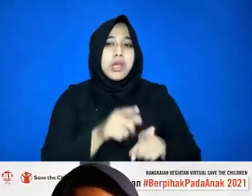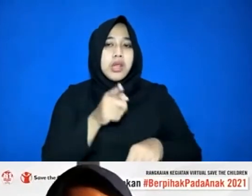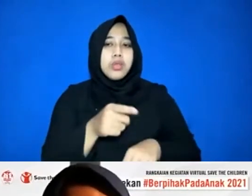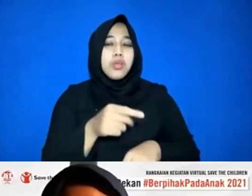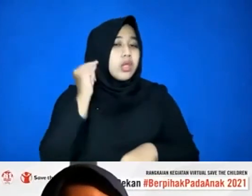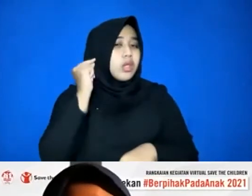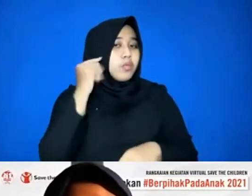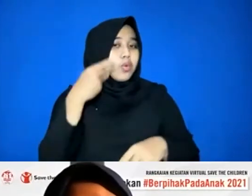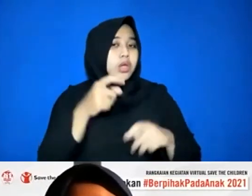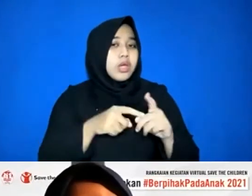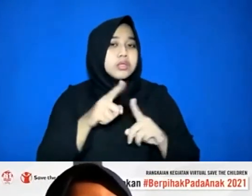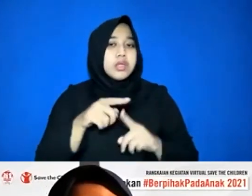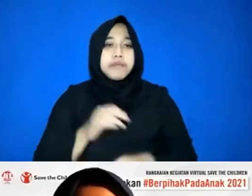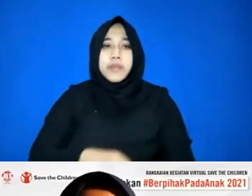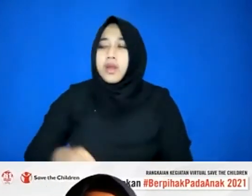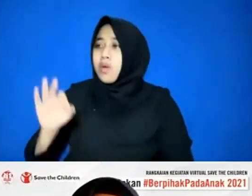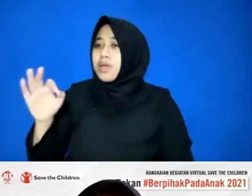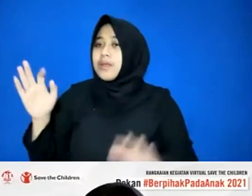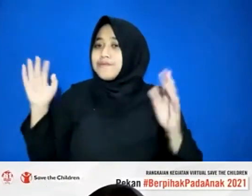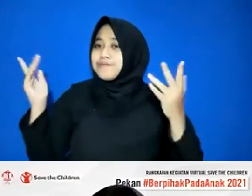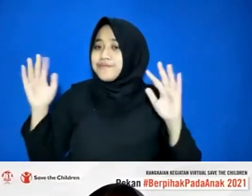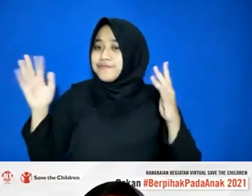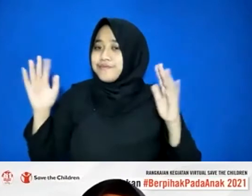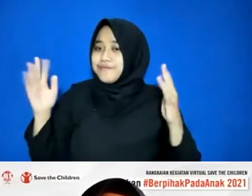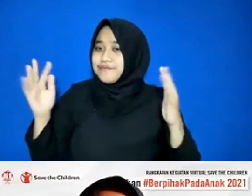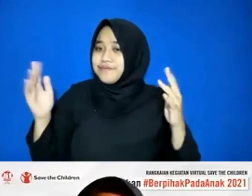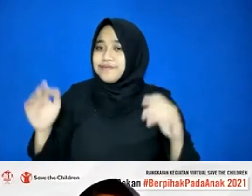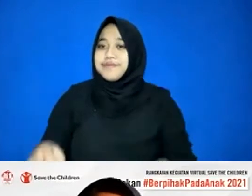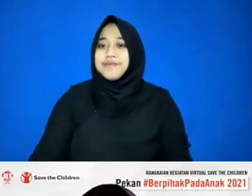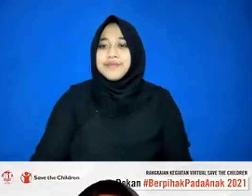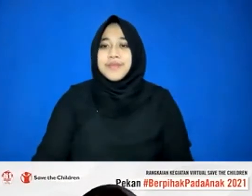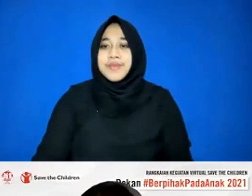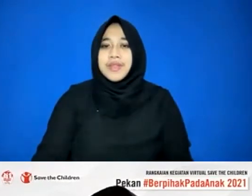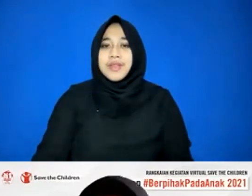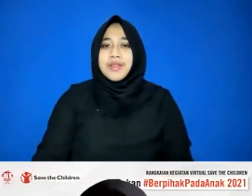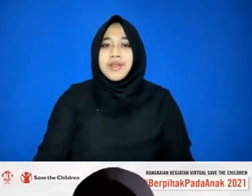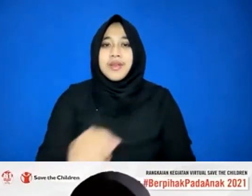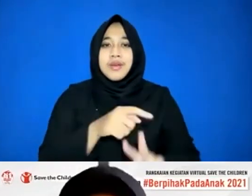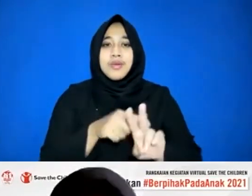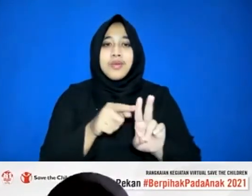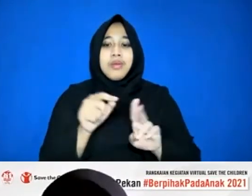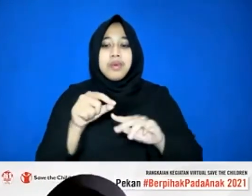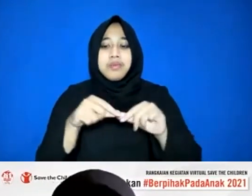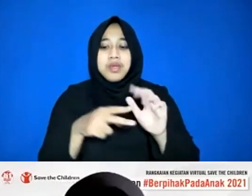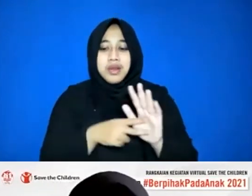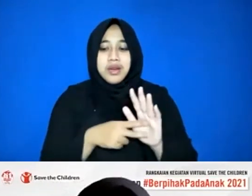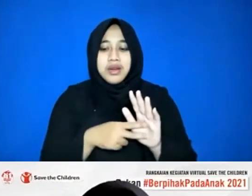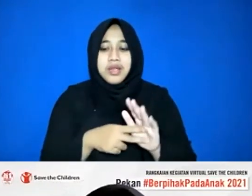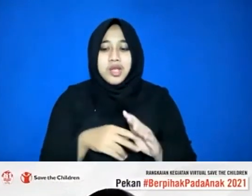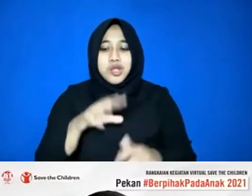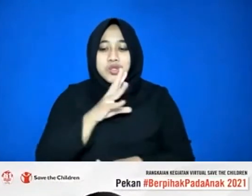Esti. Oke, kita beli tepuk tangan yang meriah dulu untuk dua pemeran pada sore hari